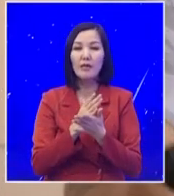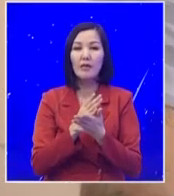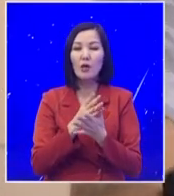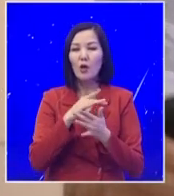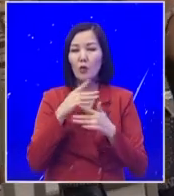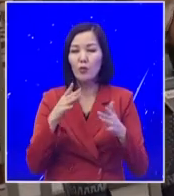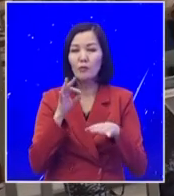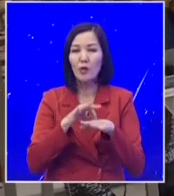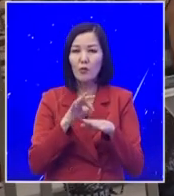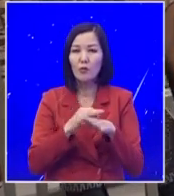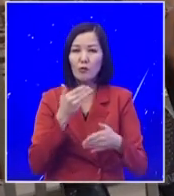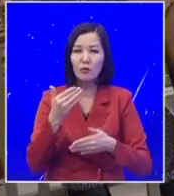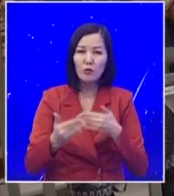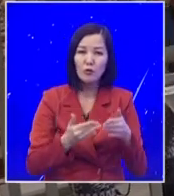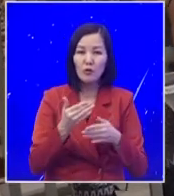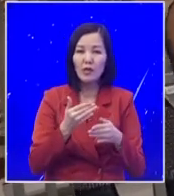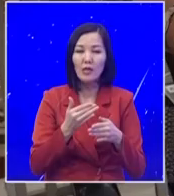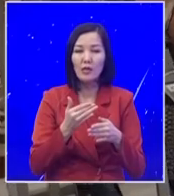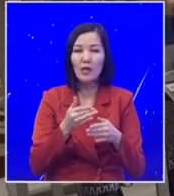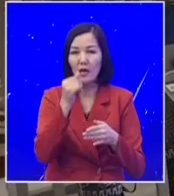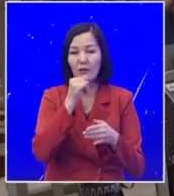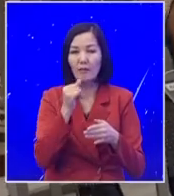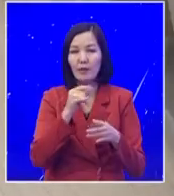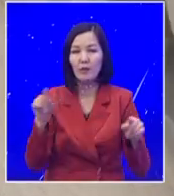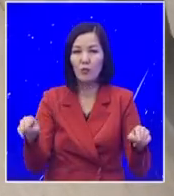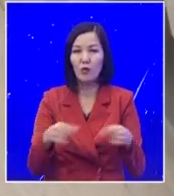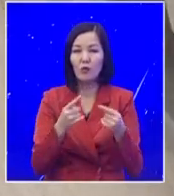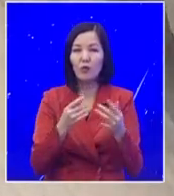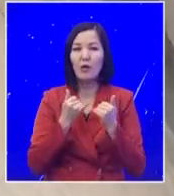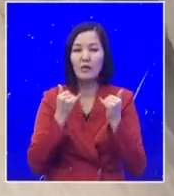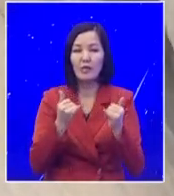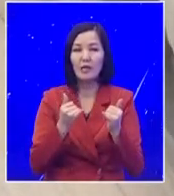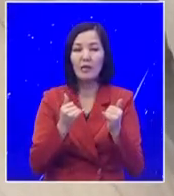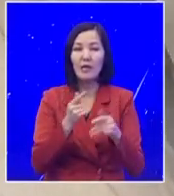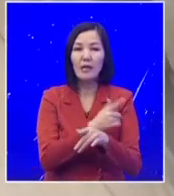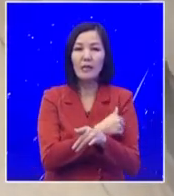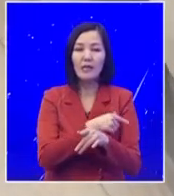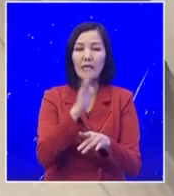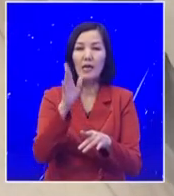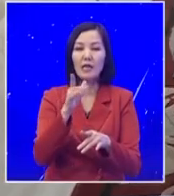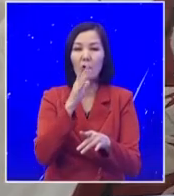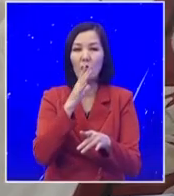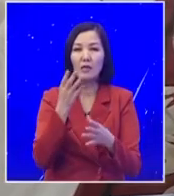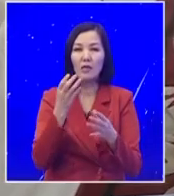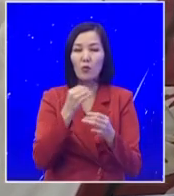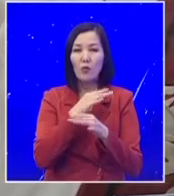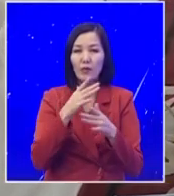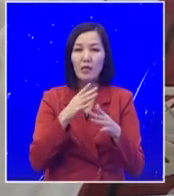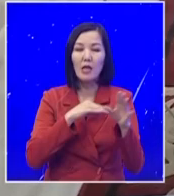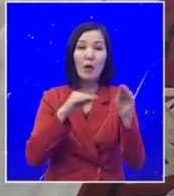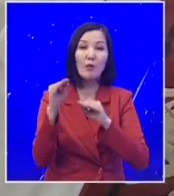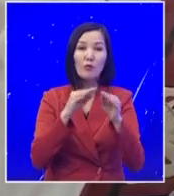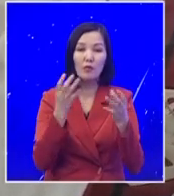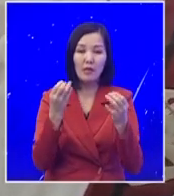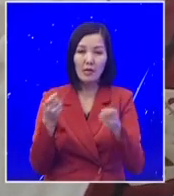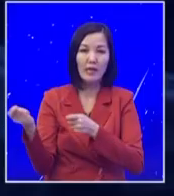дені науқастанып қимыл қозғалысы шектелгендерді оңалтуға бағытталған. Дәрігерлер орталық алдағы уақытта әлі талай медициналық құрылғылармен